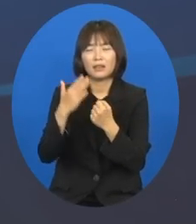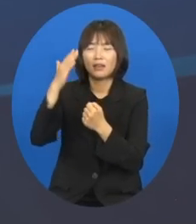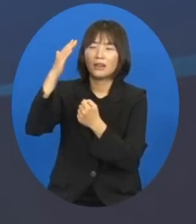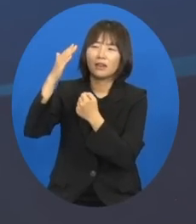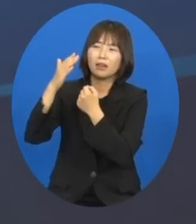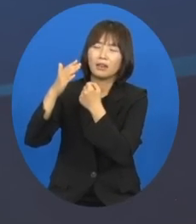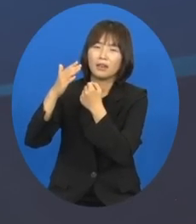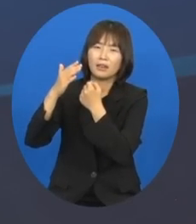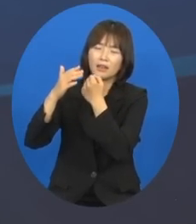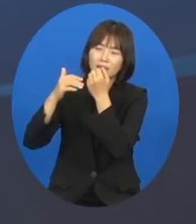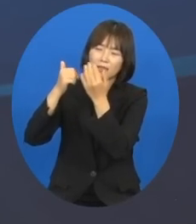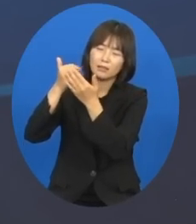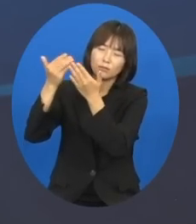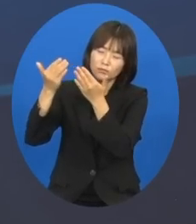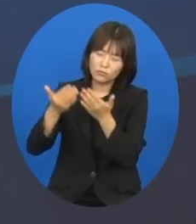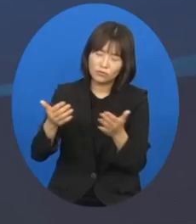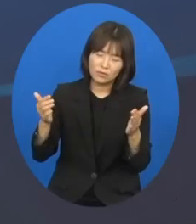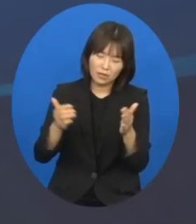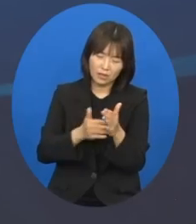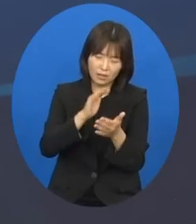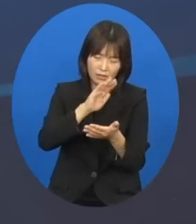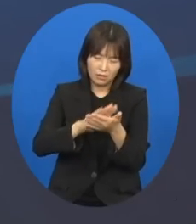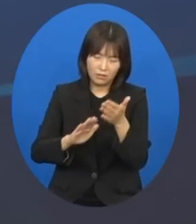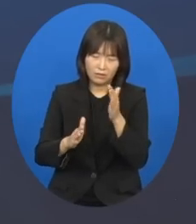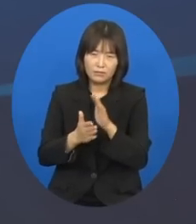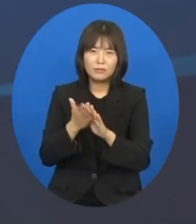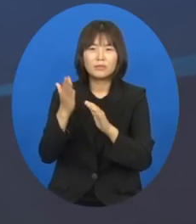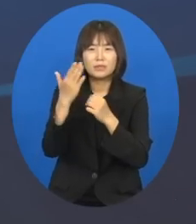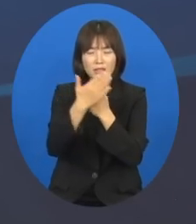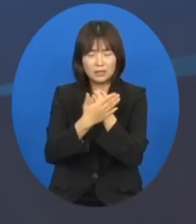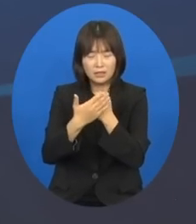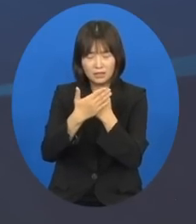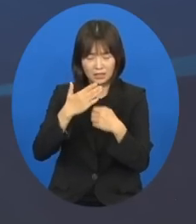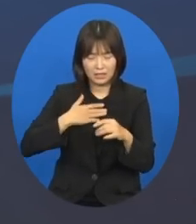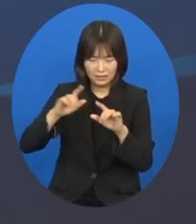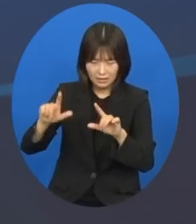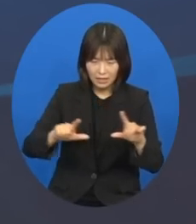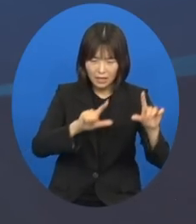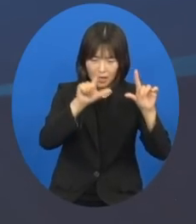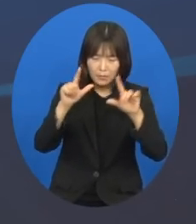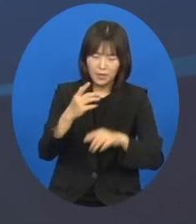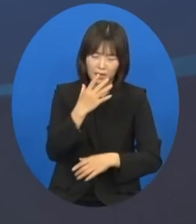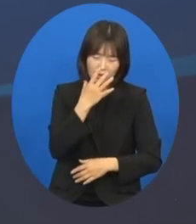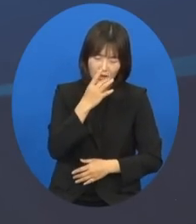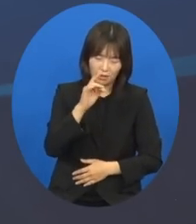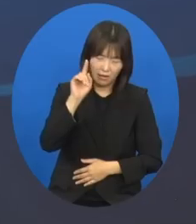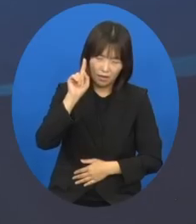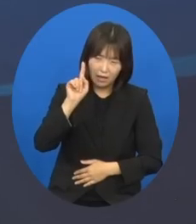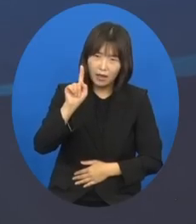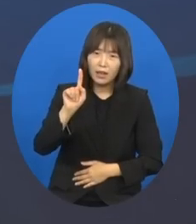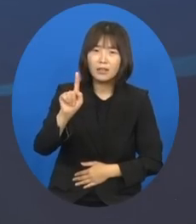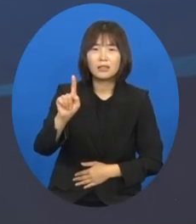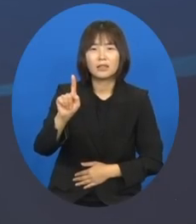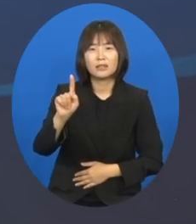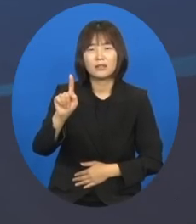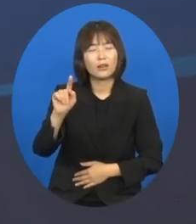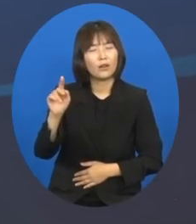혜 한없는 은혜 내 삶에 당연한 건 하나도